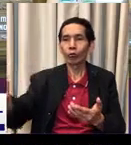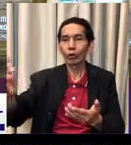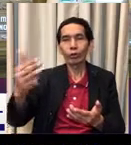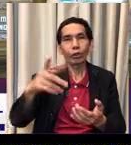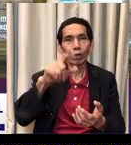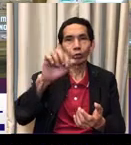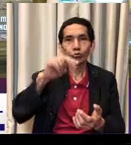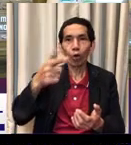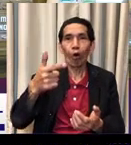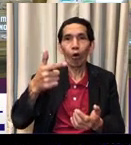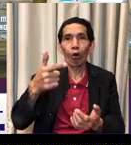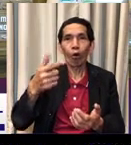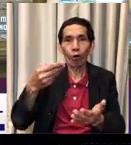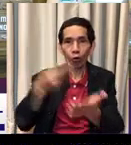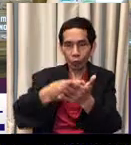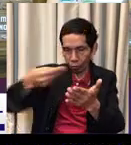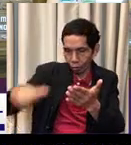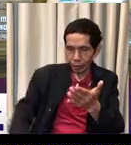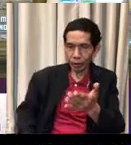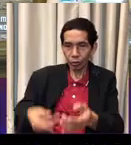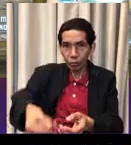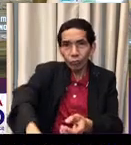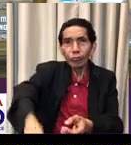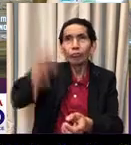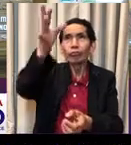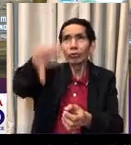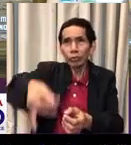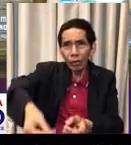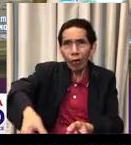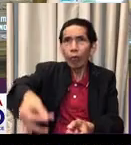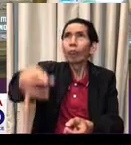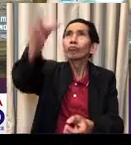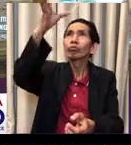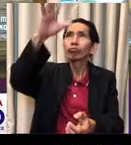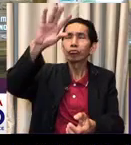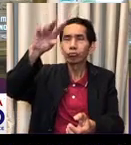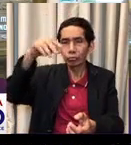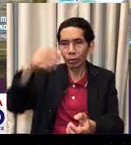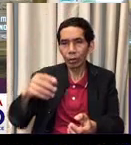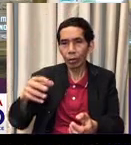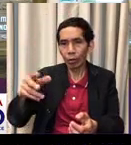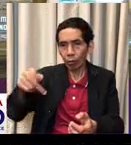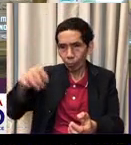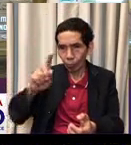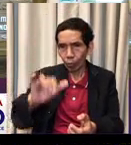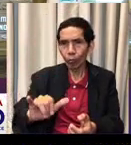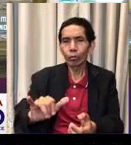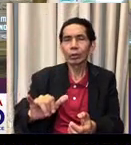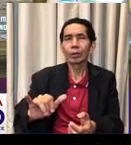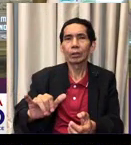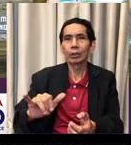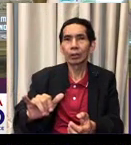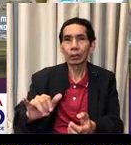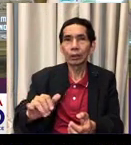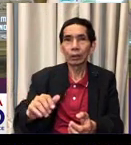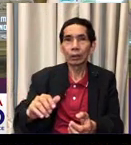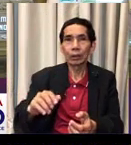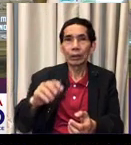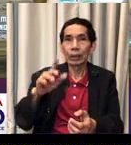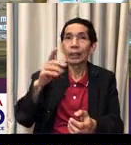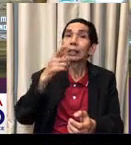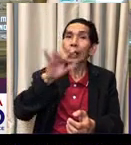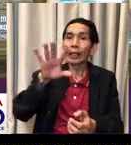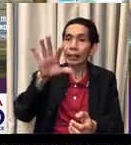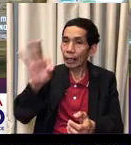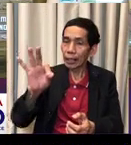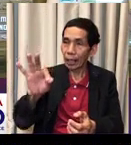tong. Sa Caracruz. O, oh, nagpo-poli ako. O, oh, eh, oh, sa Lucky Nine. O, oh,